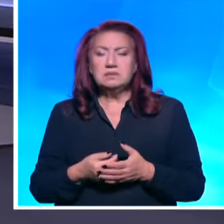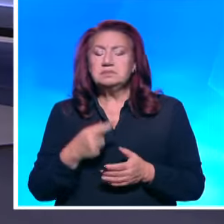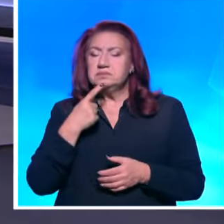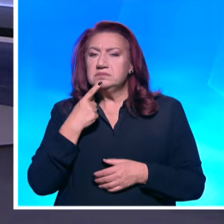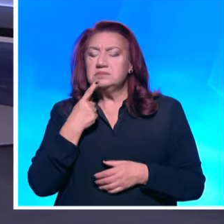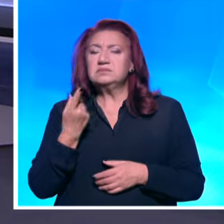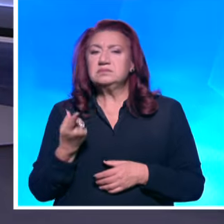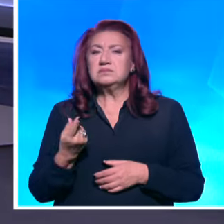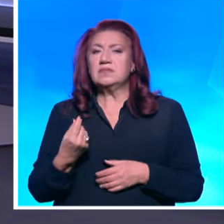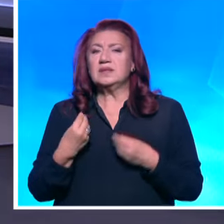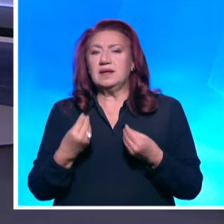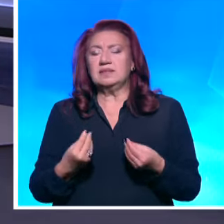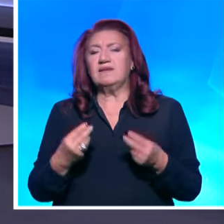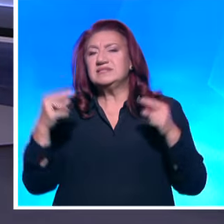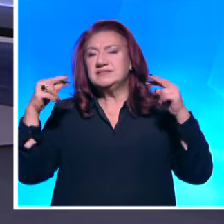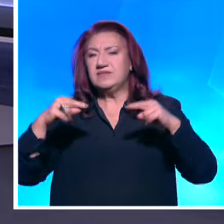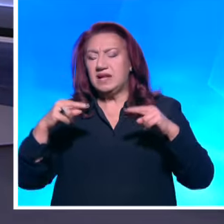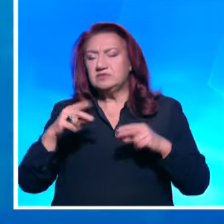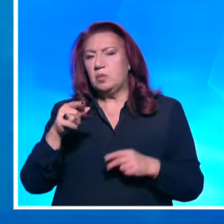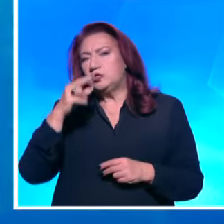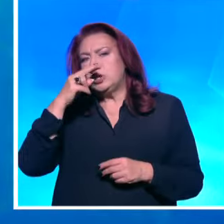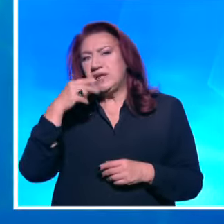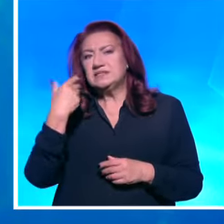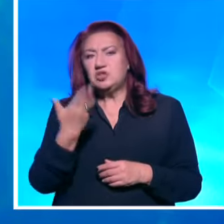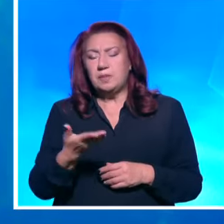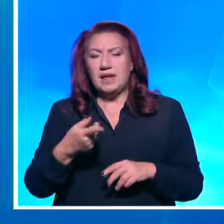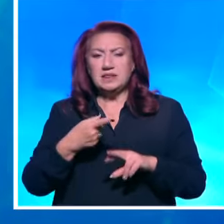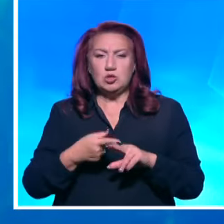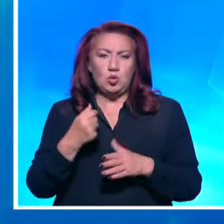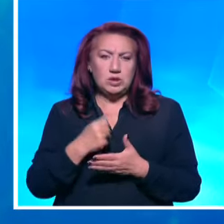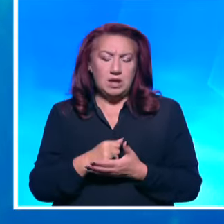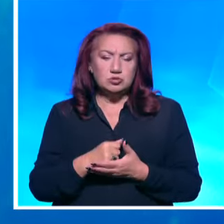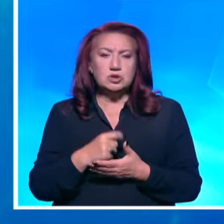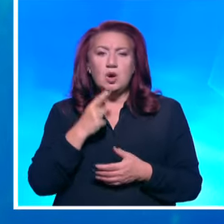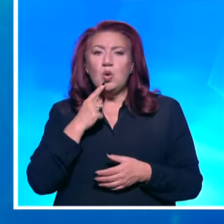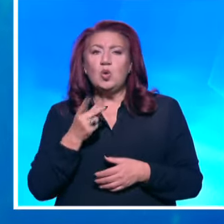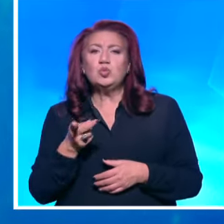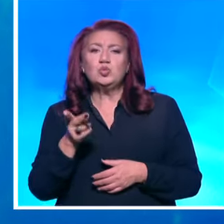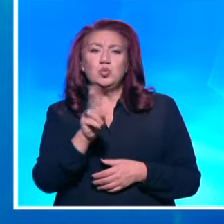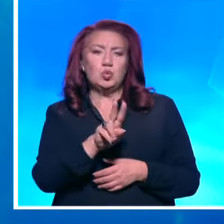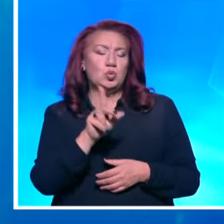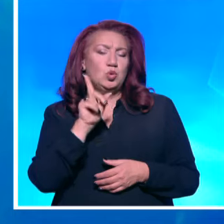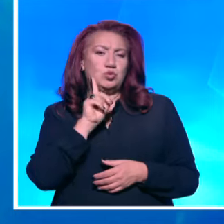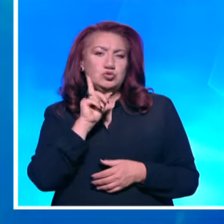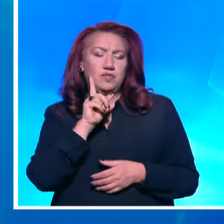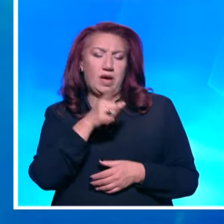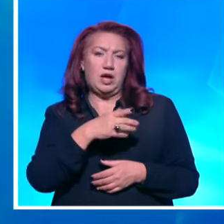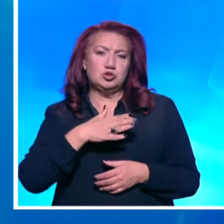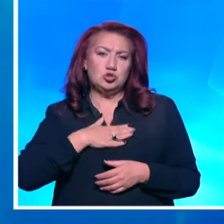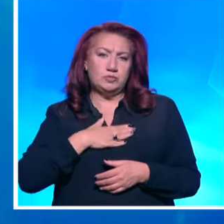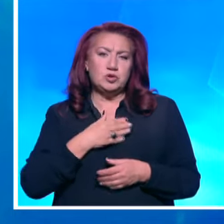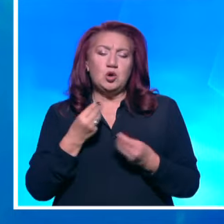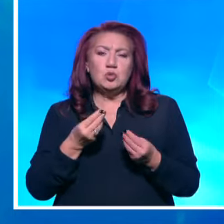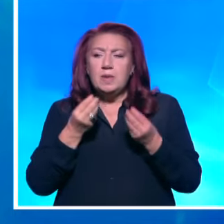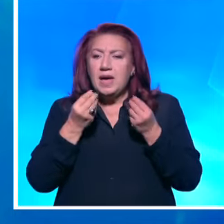и да лъжат евентуално пред вас че някой друг човек е собственик и добре